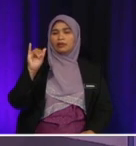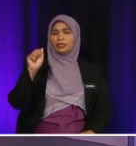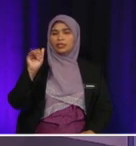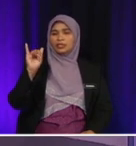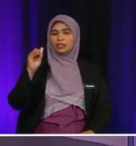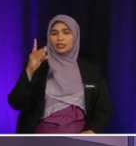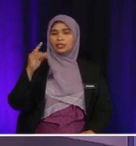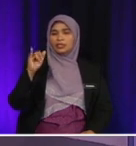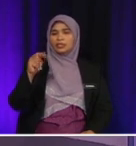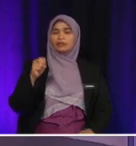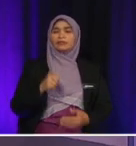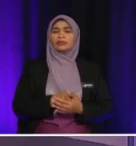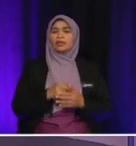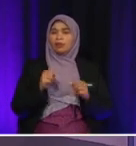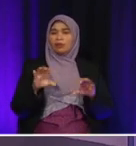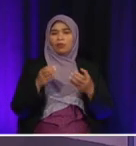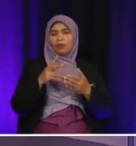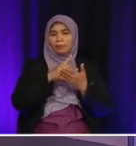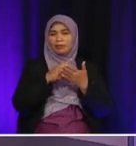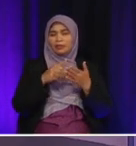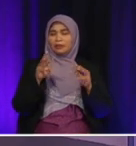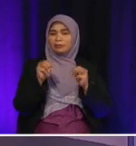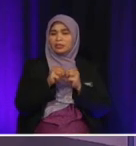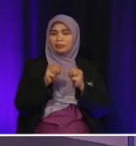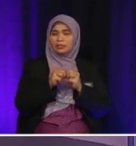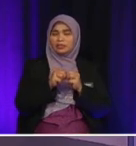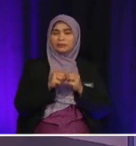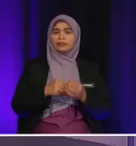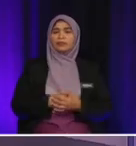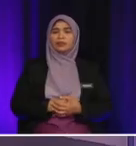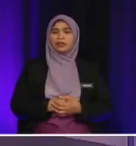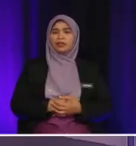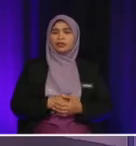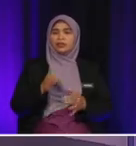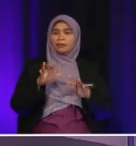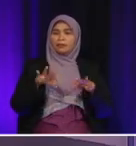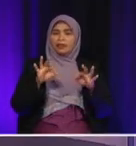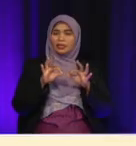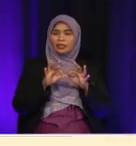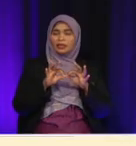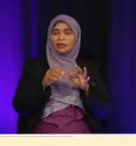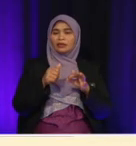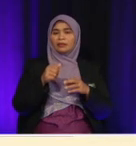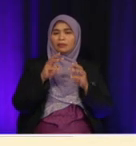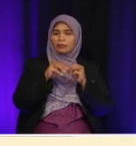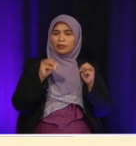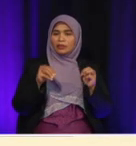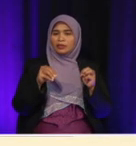nak buat mind mapping buat peta Iting buat infografik seperti ini yang penting anda